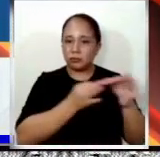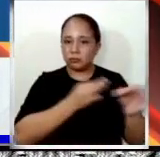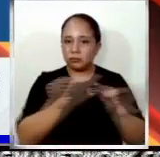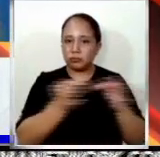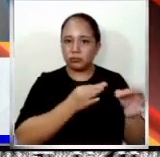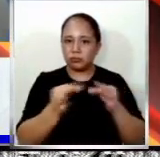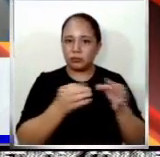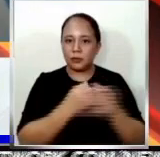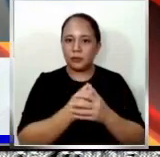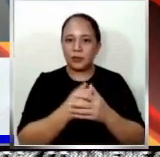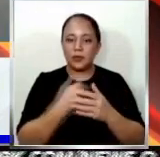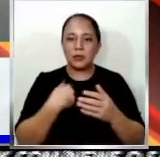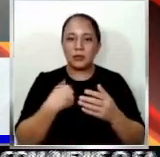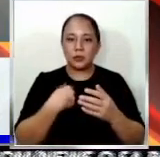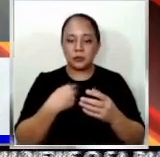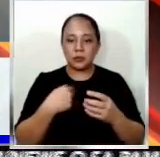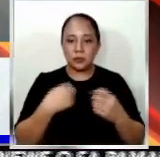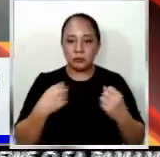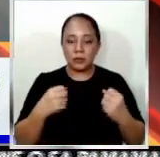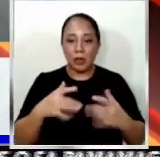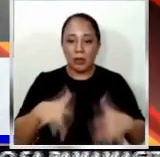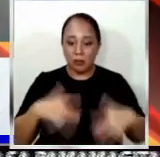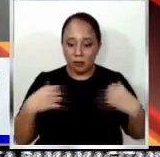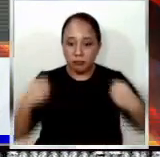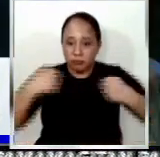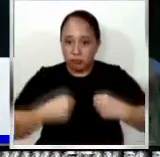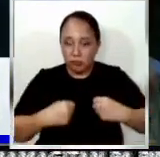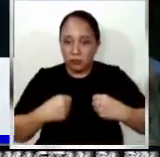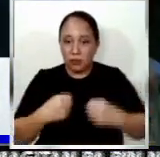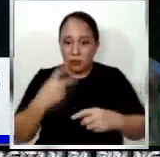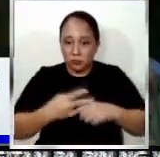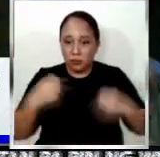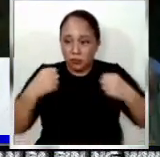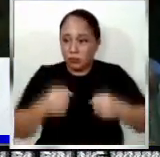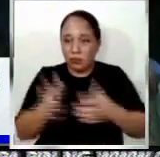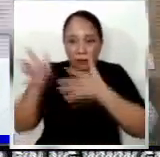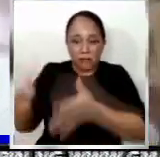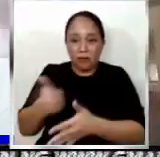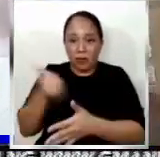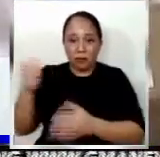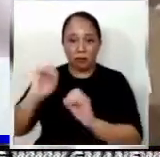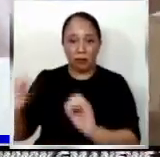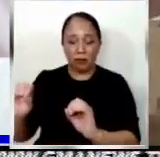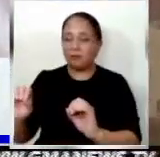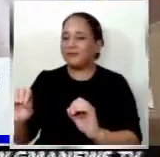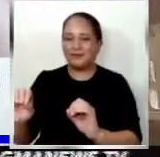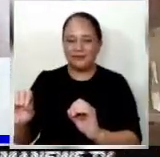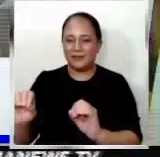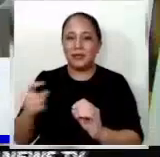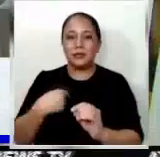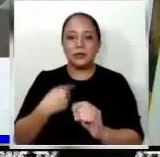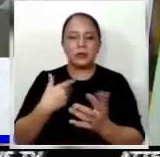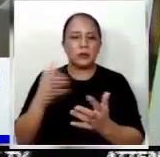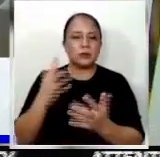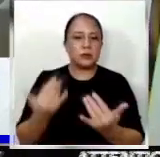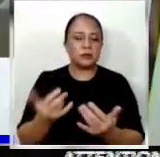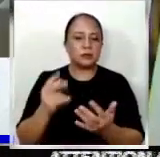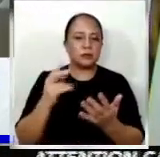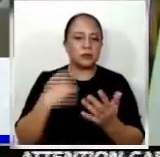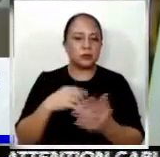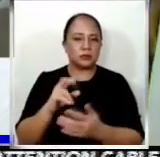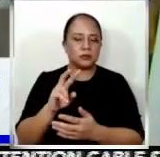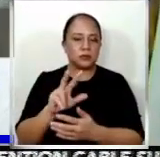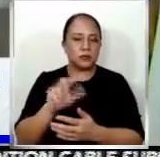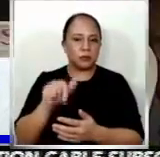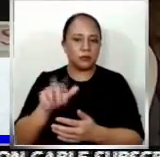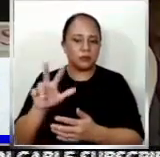on somebody and leaving other people without any life jacket. As of September 26, sa kabuuang 20.3 million fully